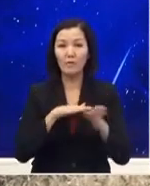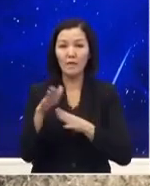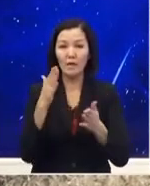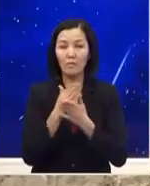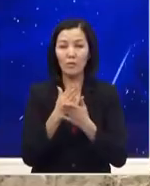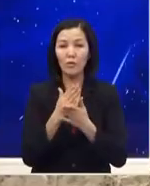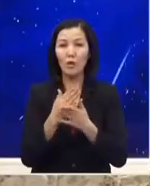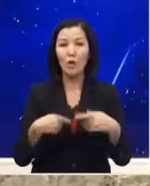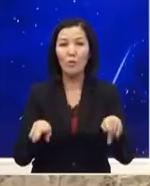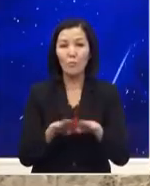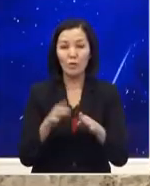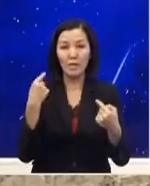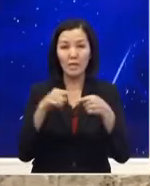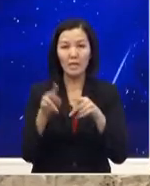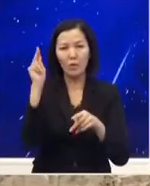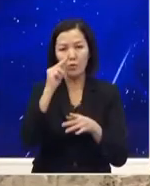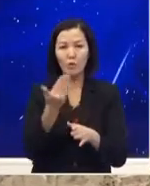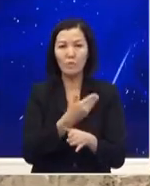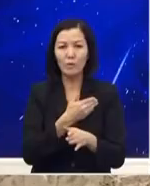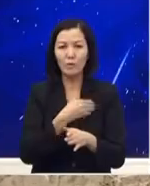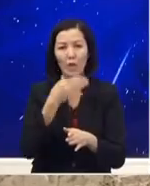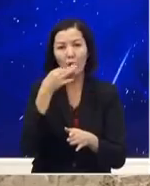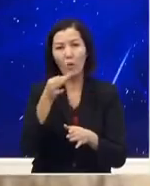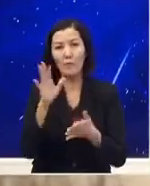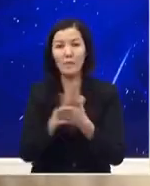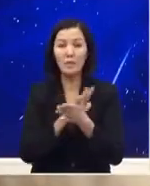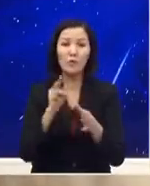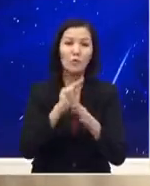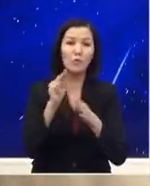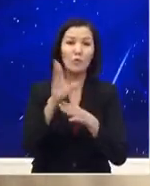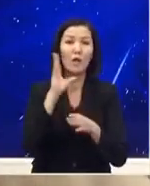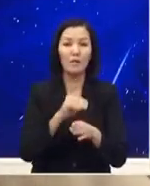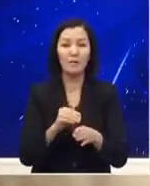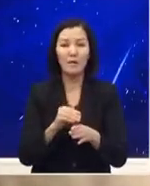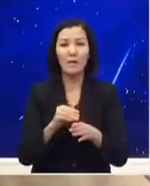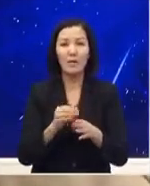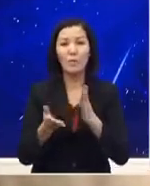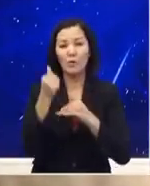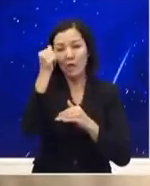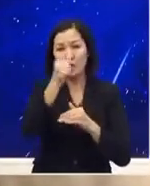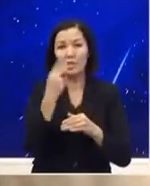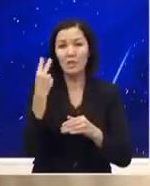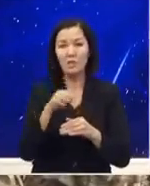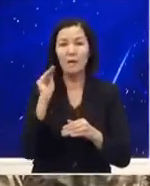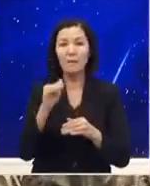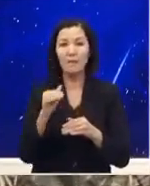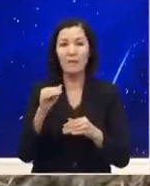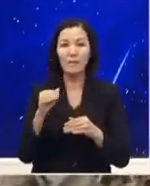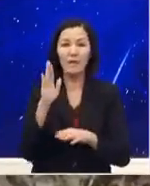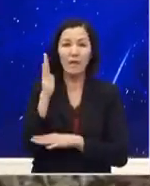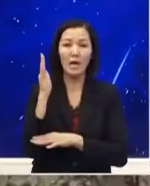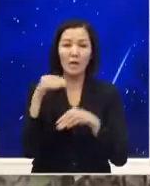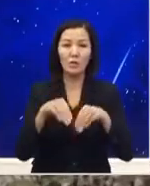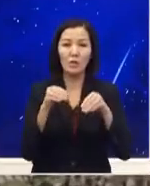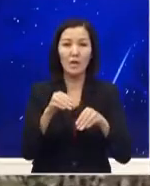отыр. Мұндай технологияны үйренем деушілерге тәжірибемді тегін бөлісем дейді жымиып. Ал өткен жылы 20 мың түпке жуық залалсызданған